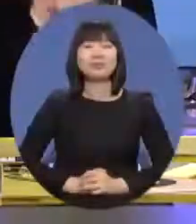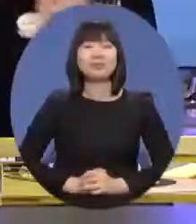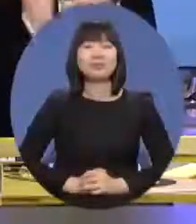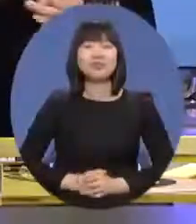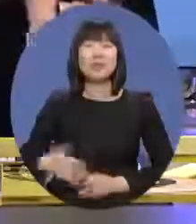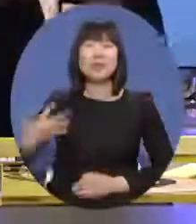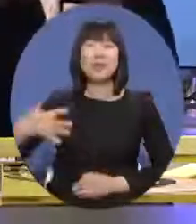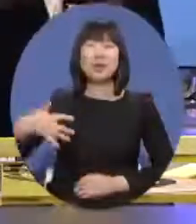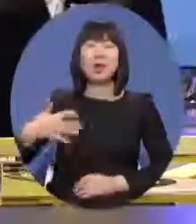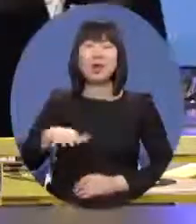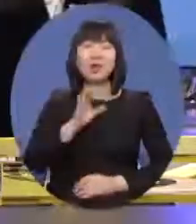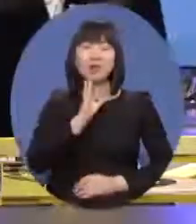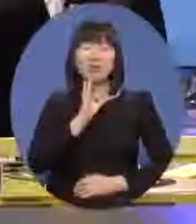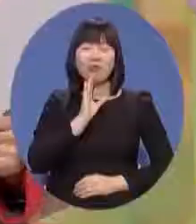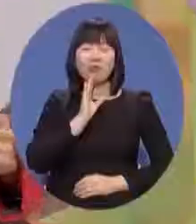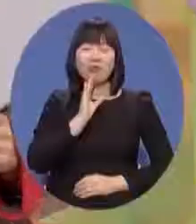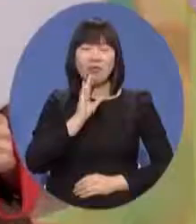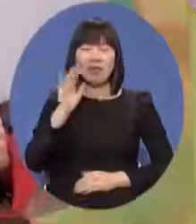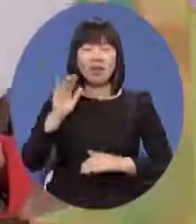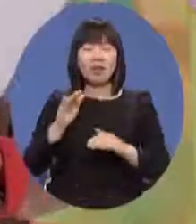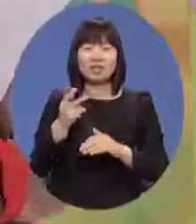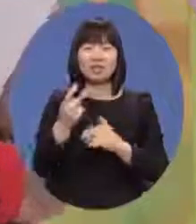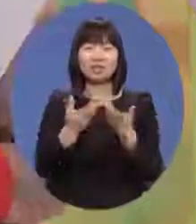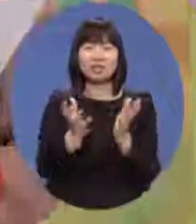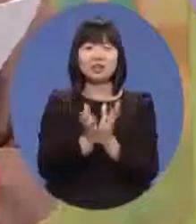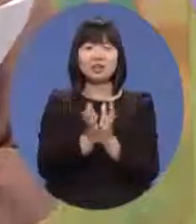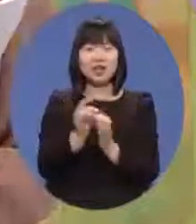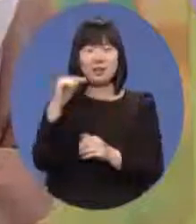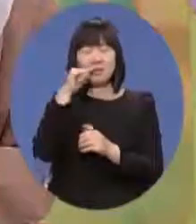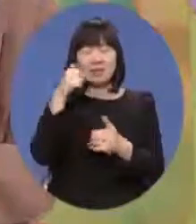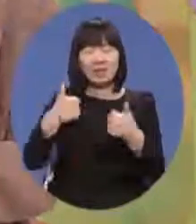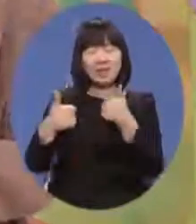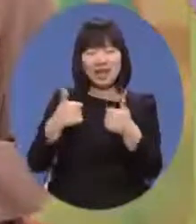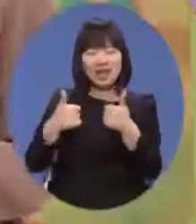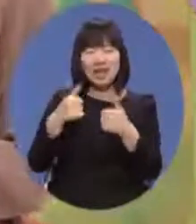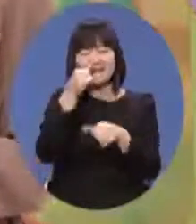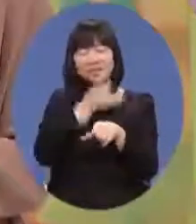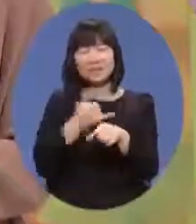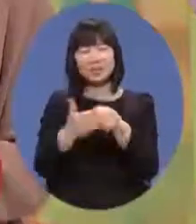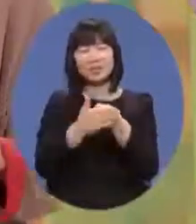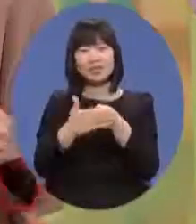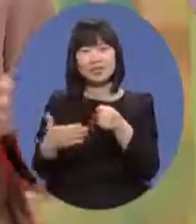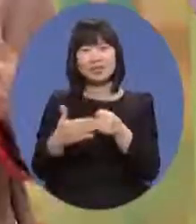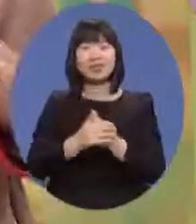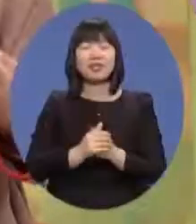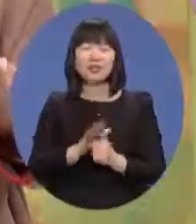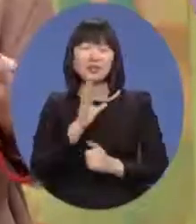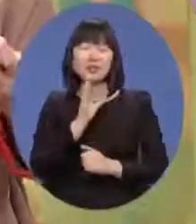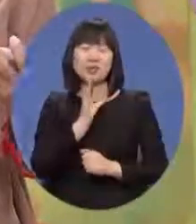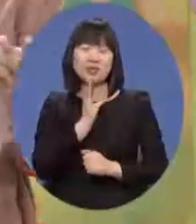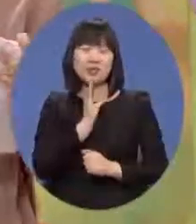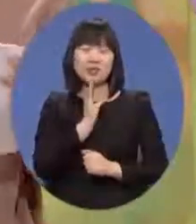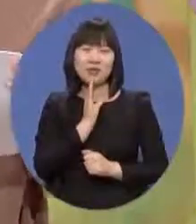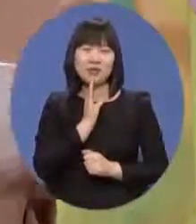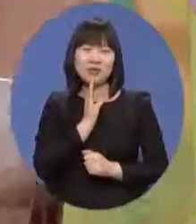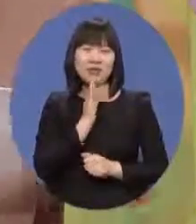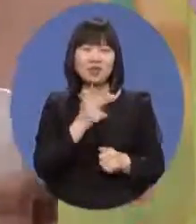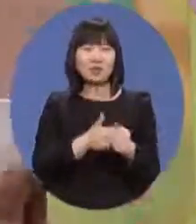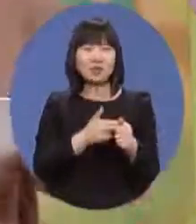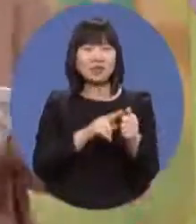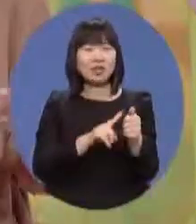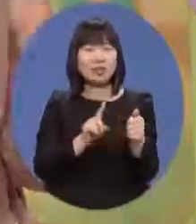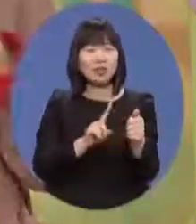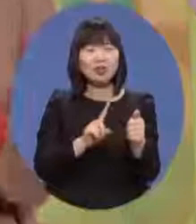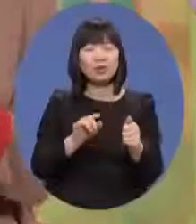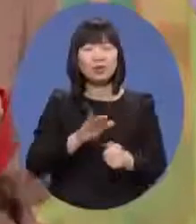아, 정말 너무나도 두 팀이 팽팽하게 네. 접전을 펼쳐주셔서 정말로 네. 선생님